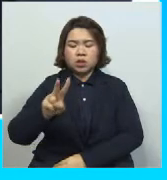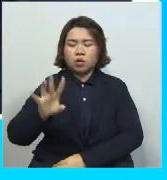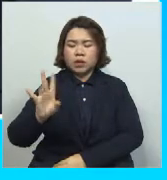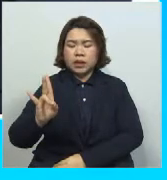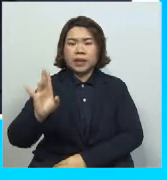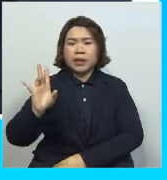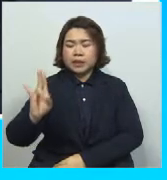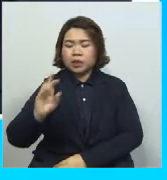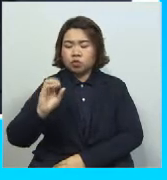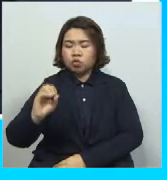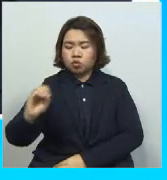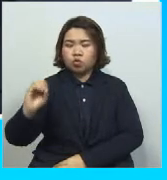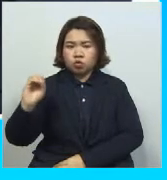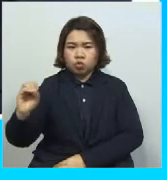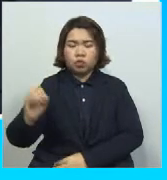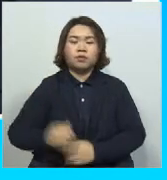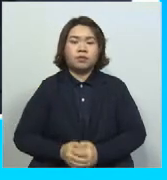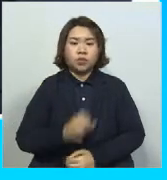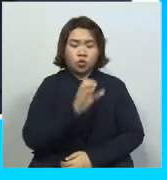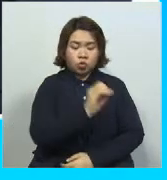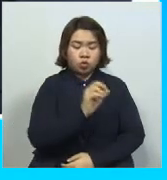02-127-7000 นะคะ